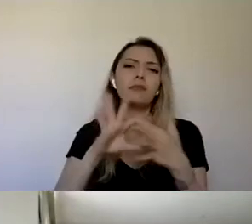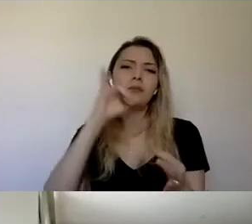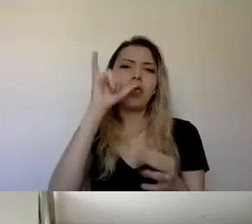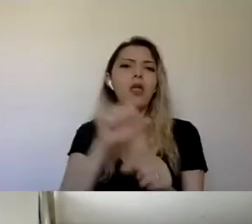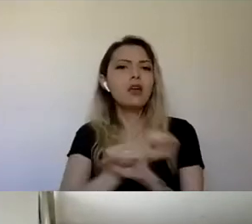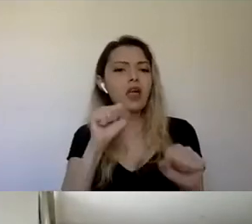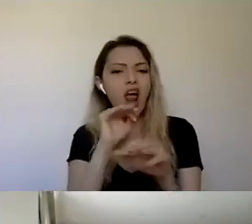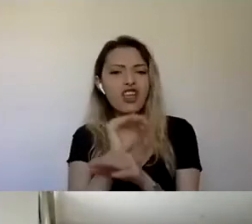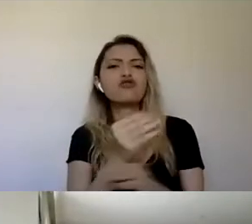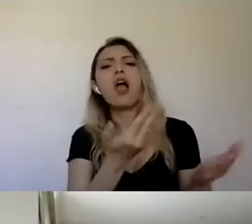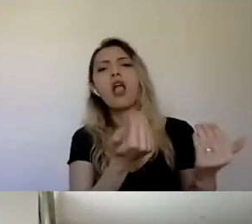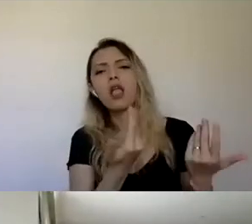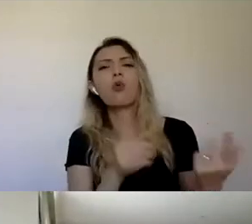Onları